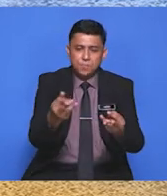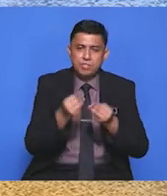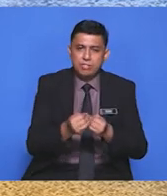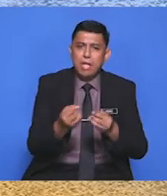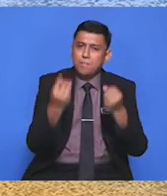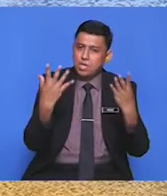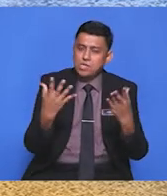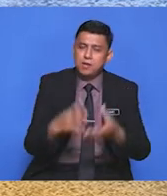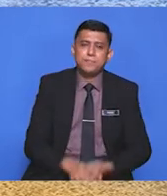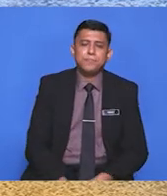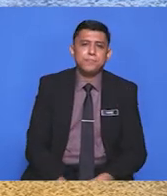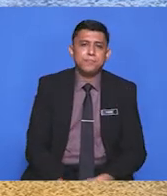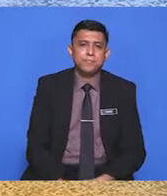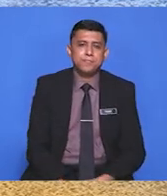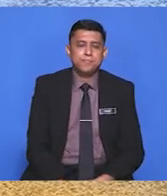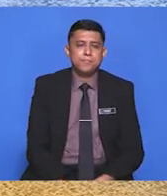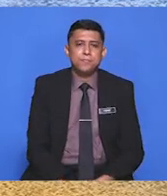semakin meningkat.